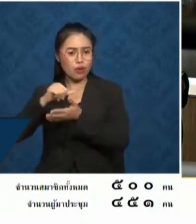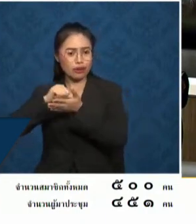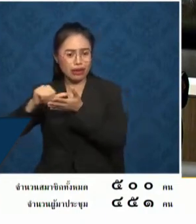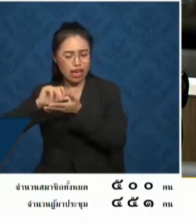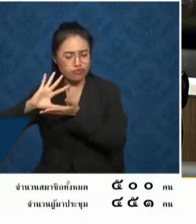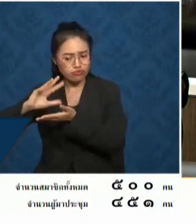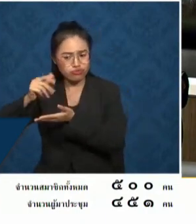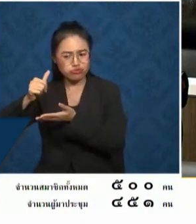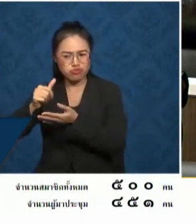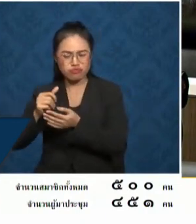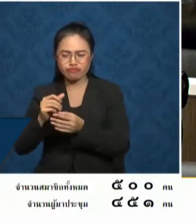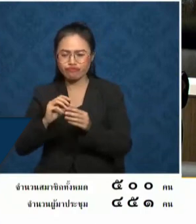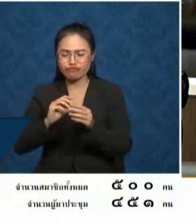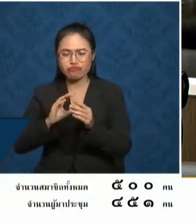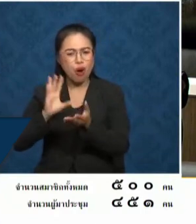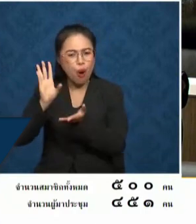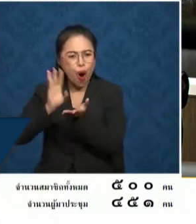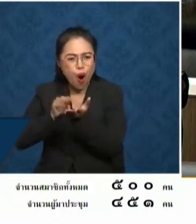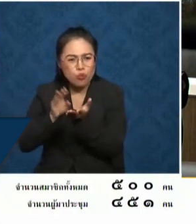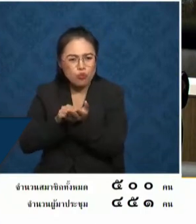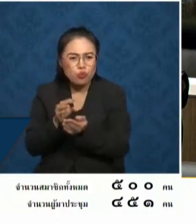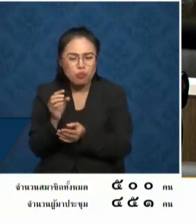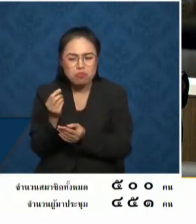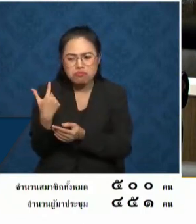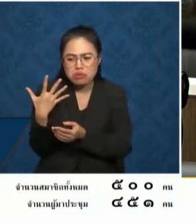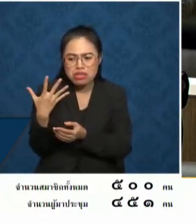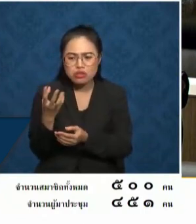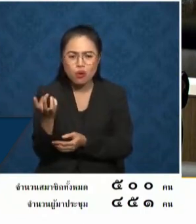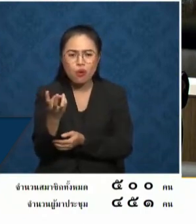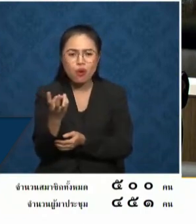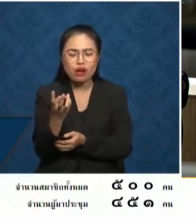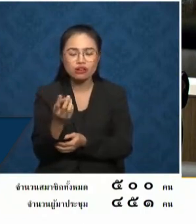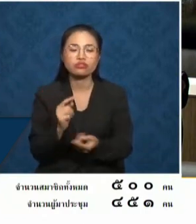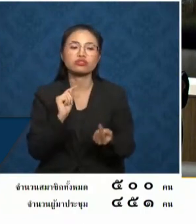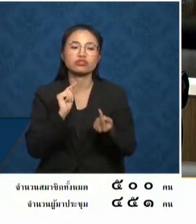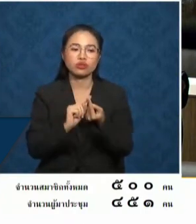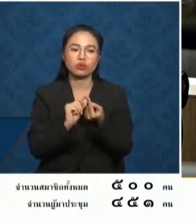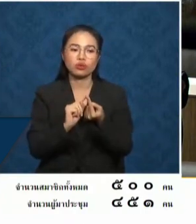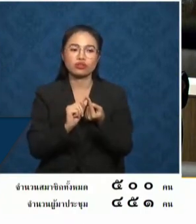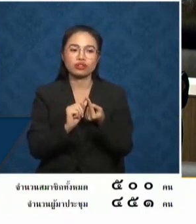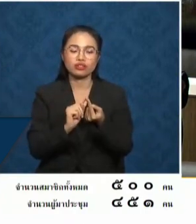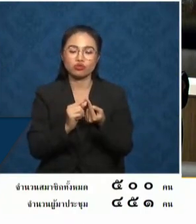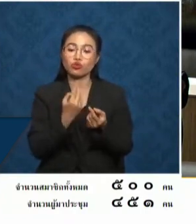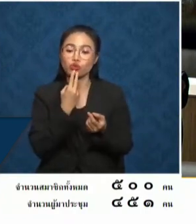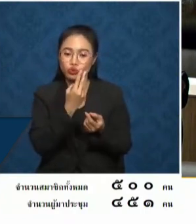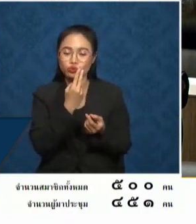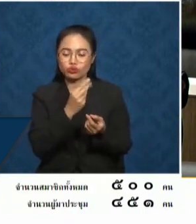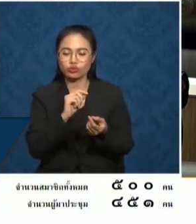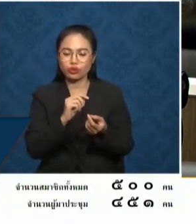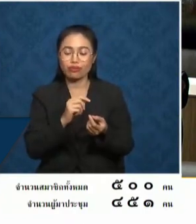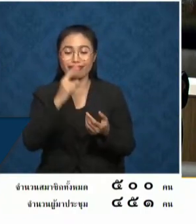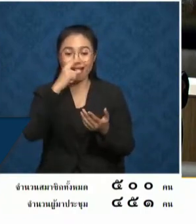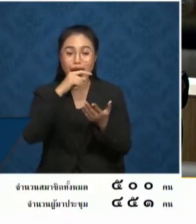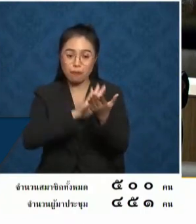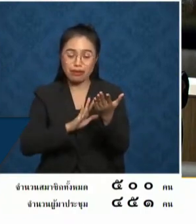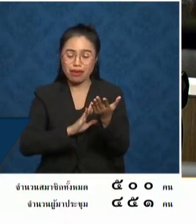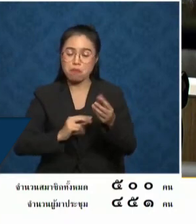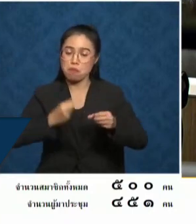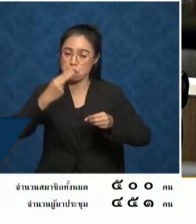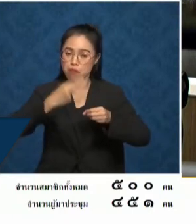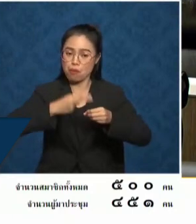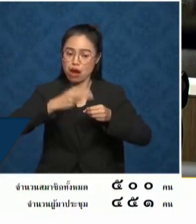ประธานจากการเปิดสถิติน้ำมันรั่วไหลในประเทศไทยตั้งแต่